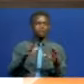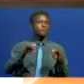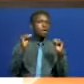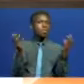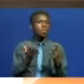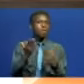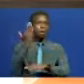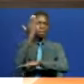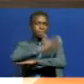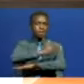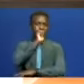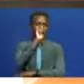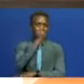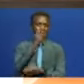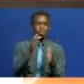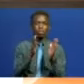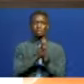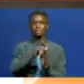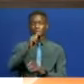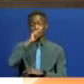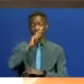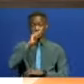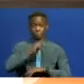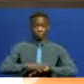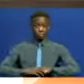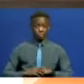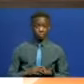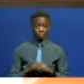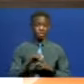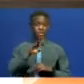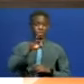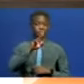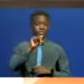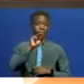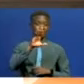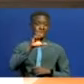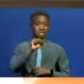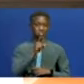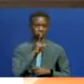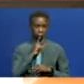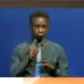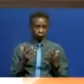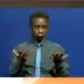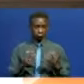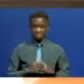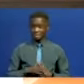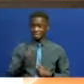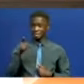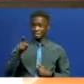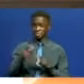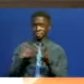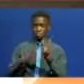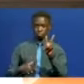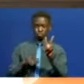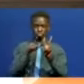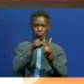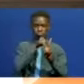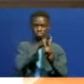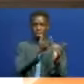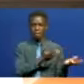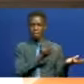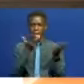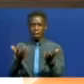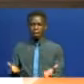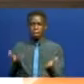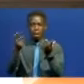Kamanda wa polisi katika kaunti ya Migori, Francis Nguli, amesema washukiwa hao walikuwa wakisafirisha vilipuzi